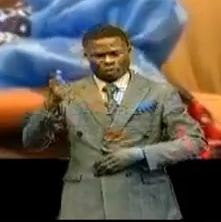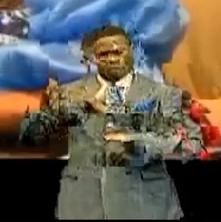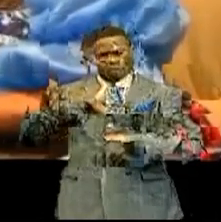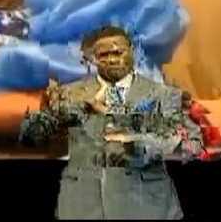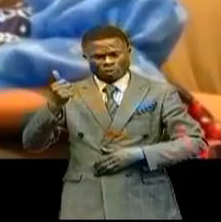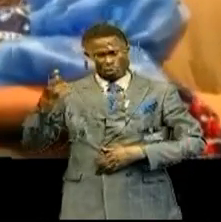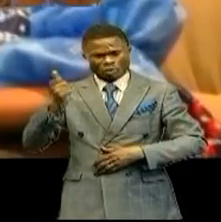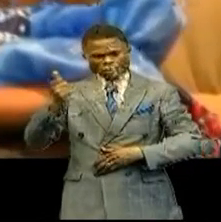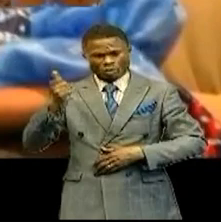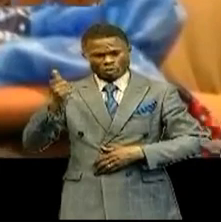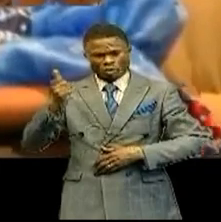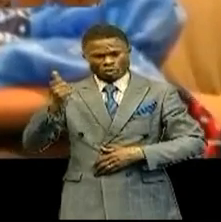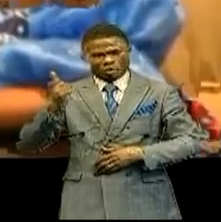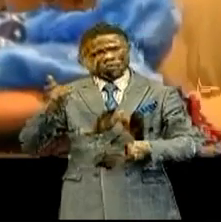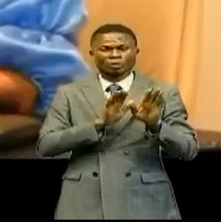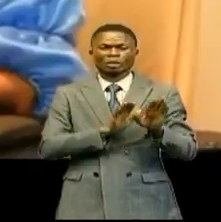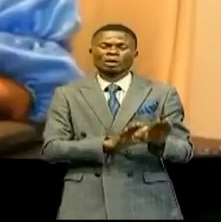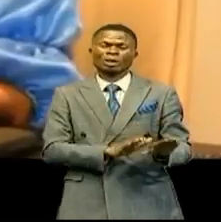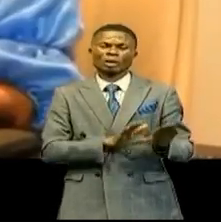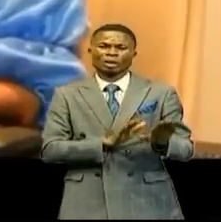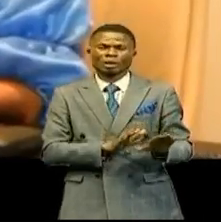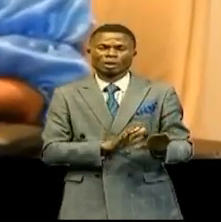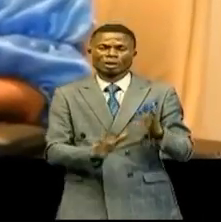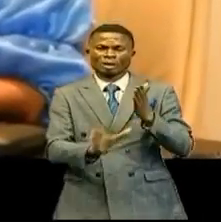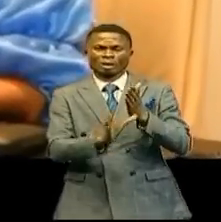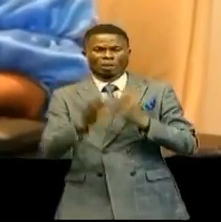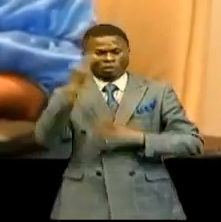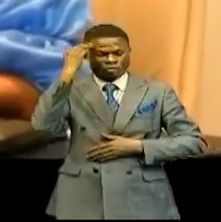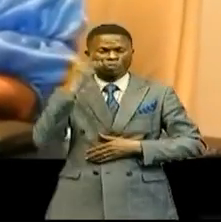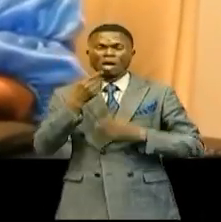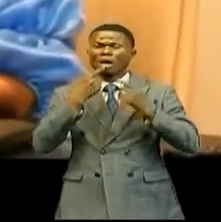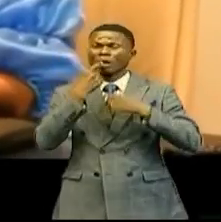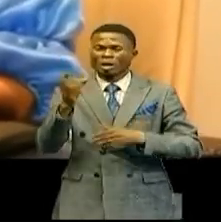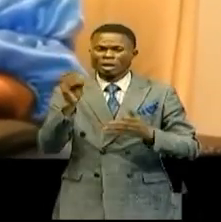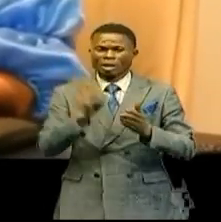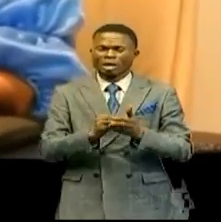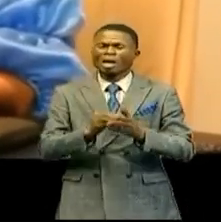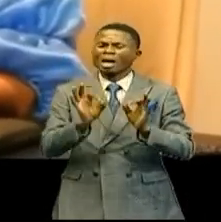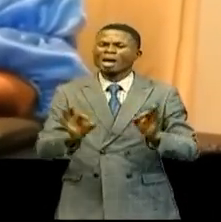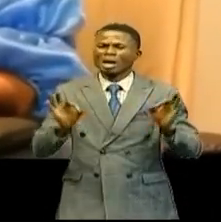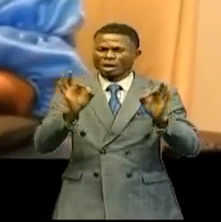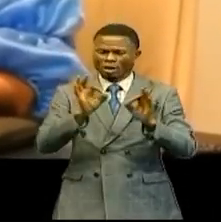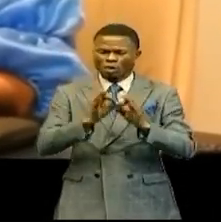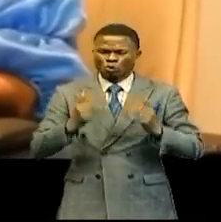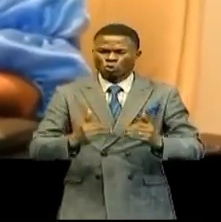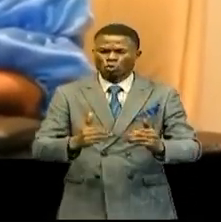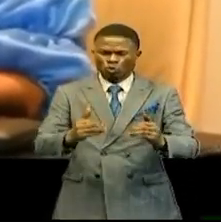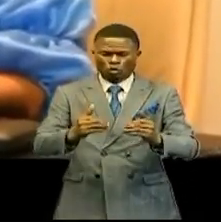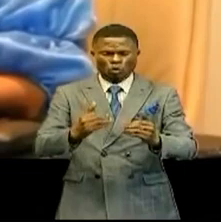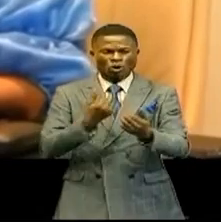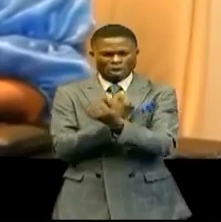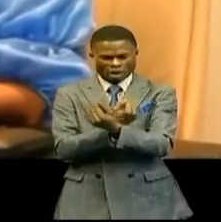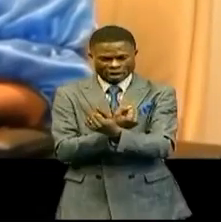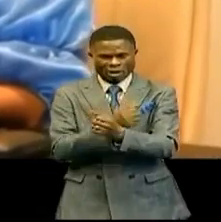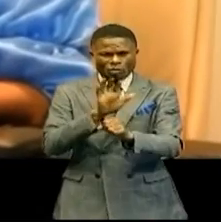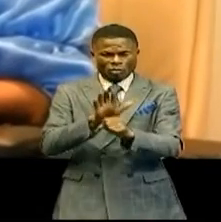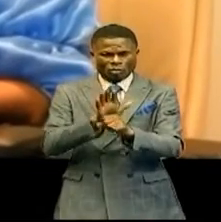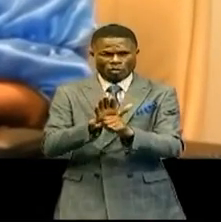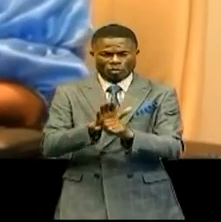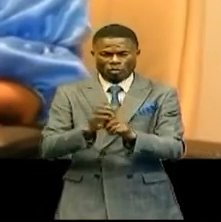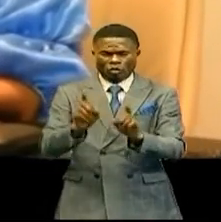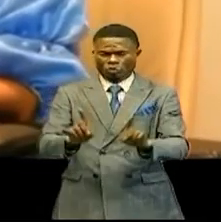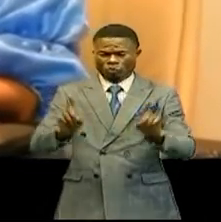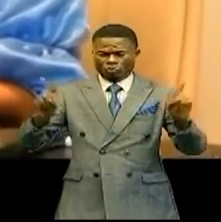des populations. Cependant, la vice-ministre a rappelé la nécessité de continuer d'observer strictement les